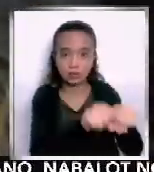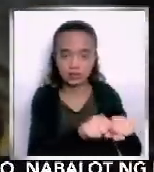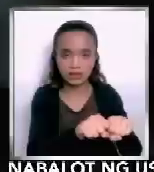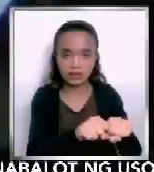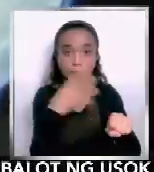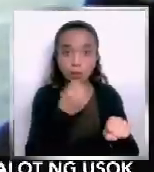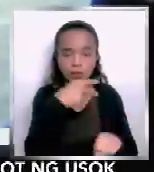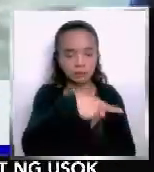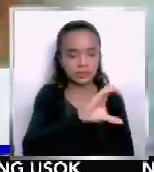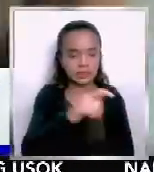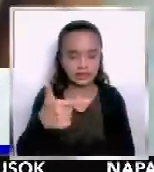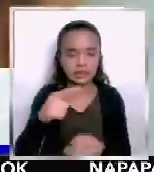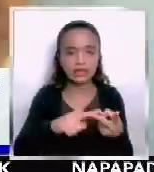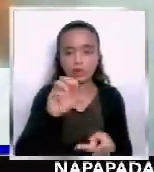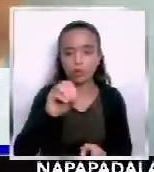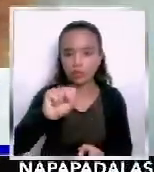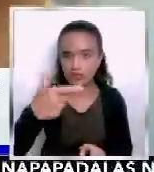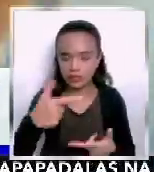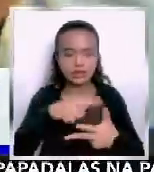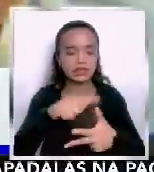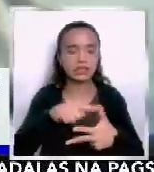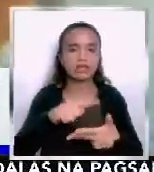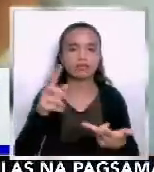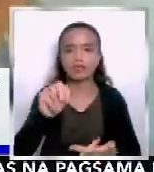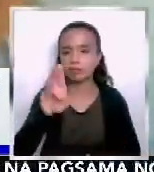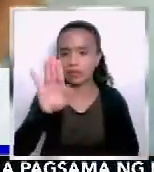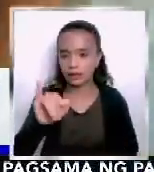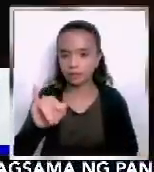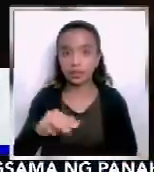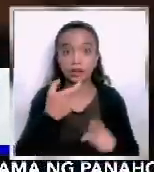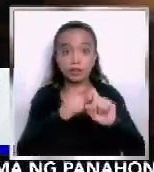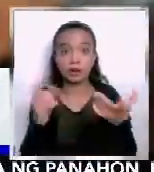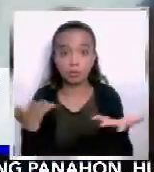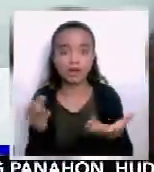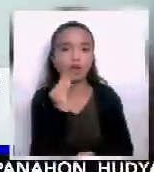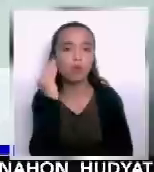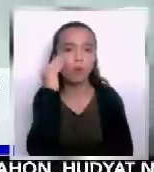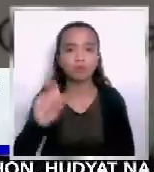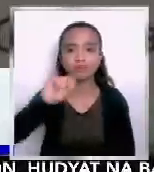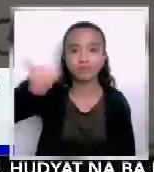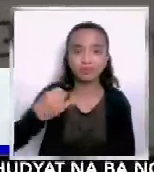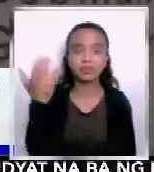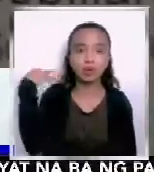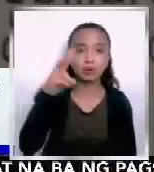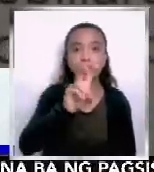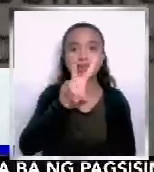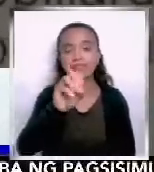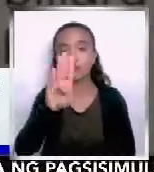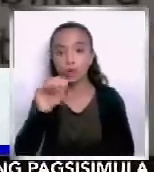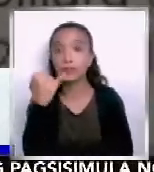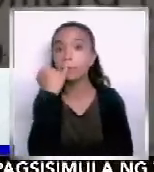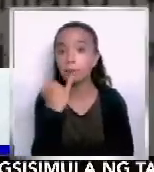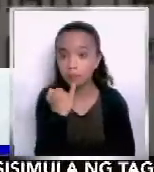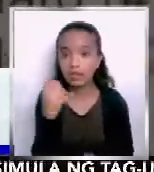Solicitor General o OSG mula sa tahanan ni dating First Lady Imelda Marcos sa San Juan City noong 2014. Kasama roon ang Reclining